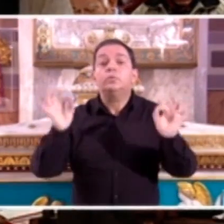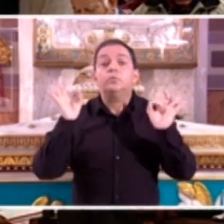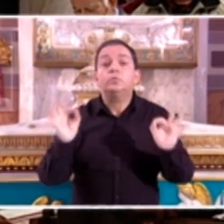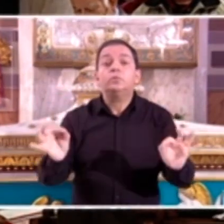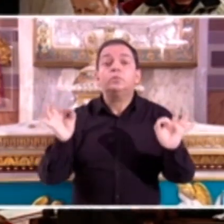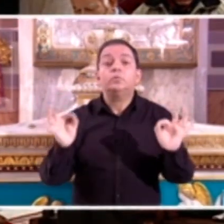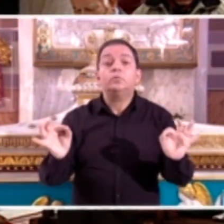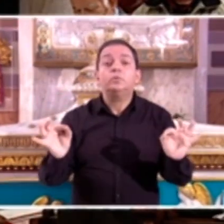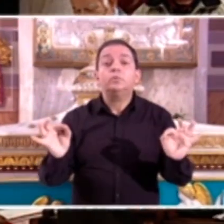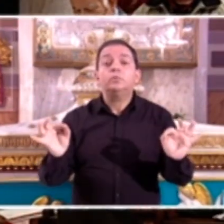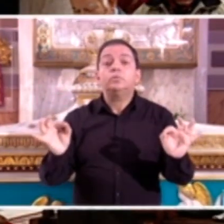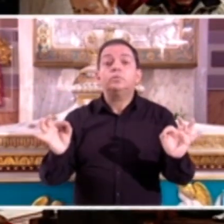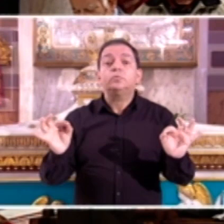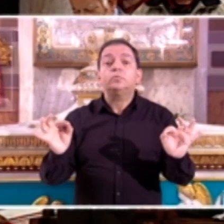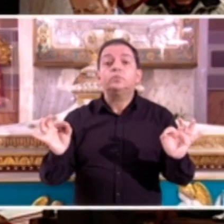Πρόσχομαι.